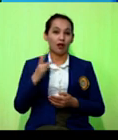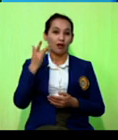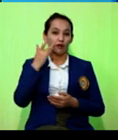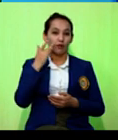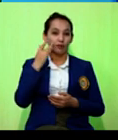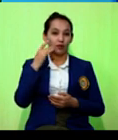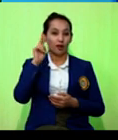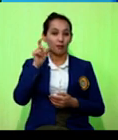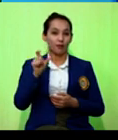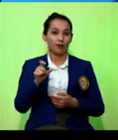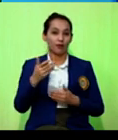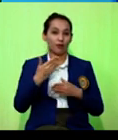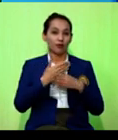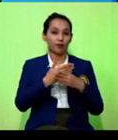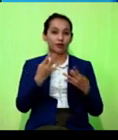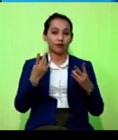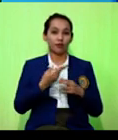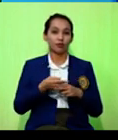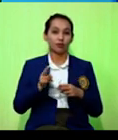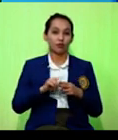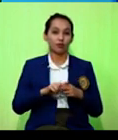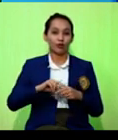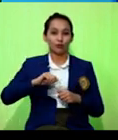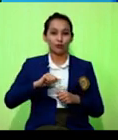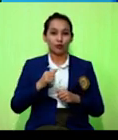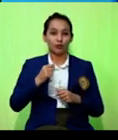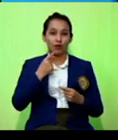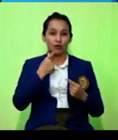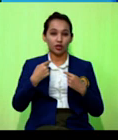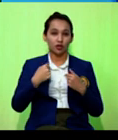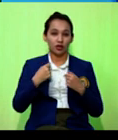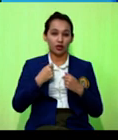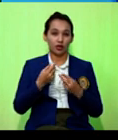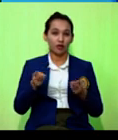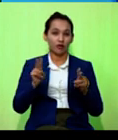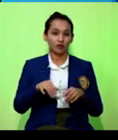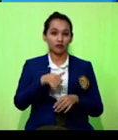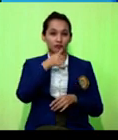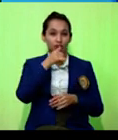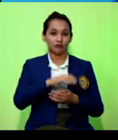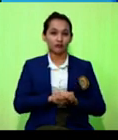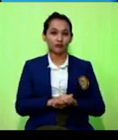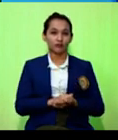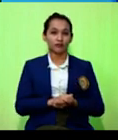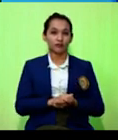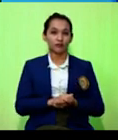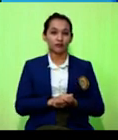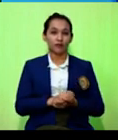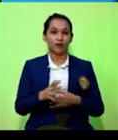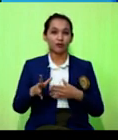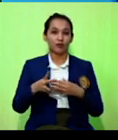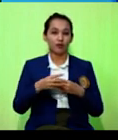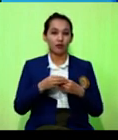berishimiz kerak. Chunki biz hech qachon do'stlarimizni qiyin vaziyatda tashlab qo'ymaymiz. Keling bolajonlar,